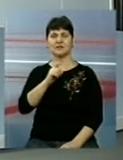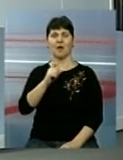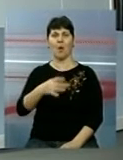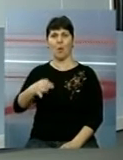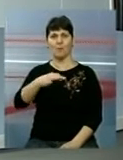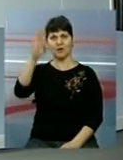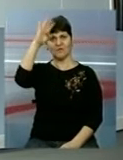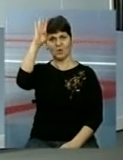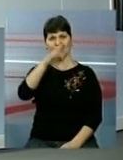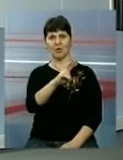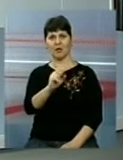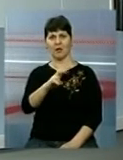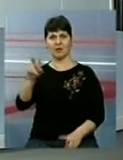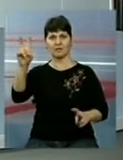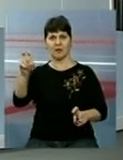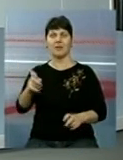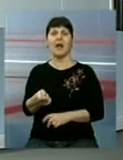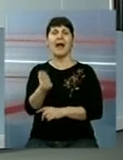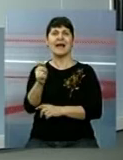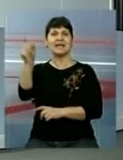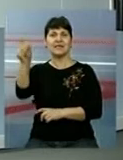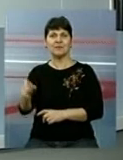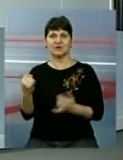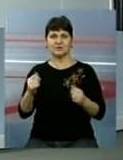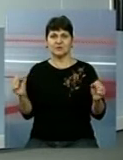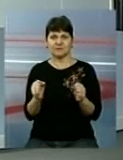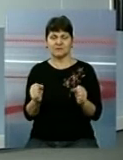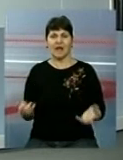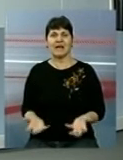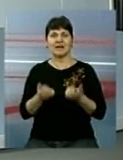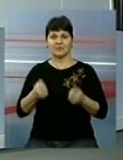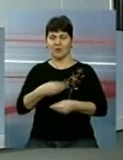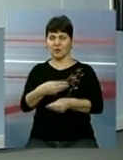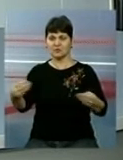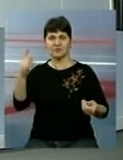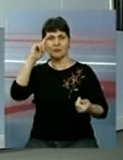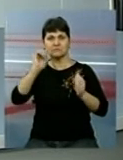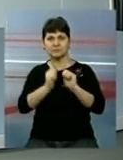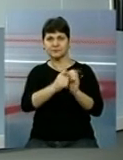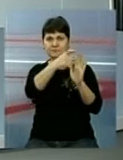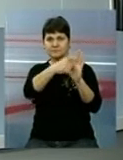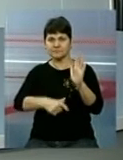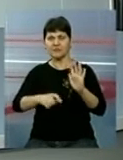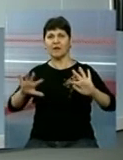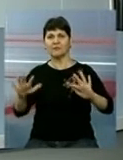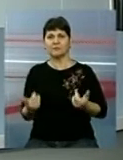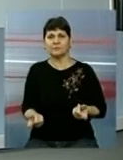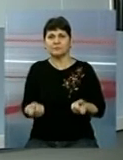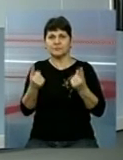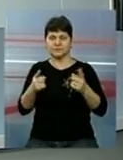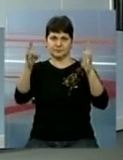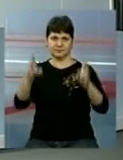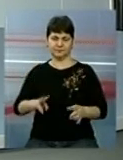«Вінницяоблводоканал». Рибалкам, що цього дня вийшли на замерзлу водойму, рятувальники роздали пам'ятки про дії на випадок виникнення